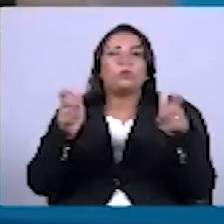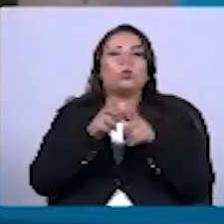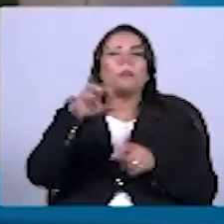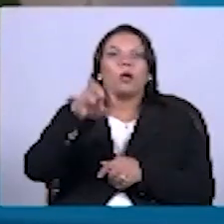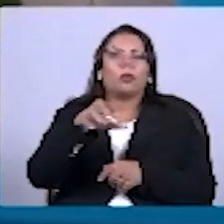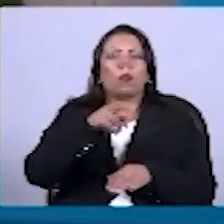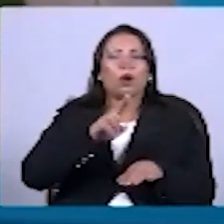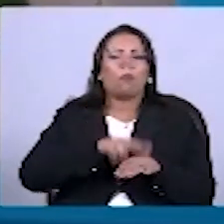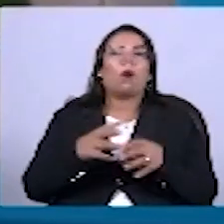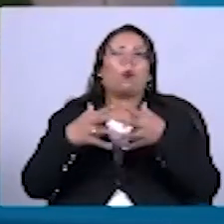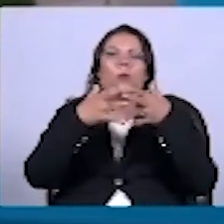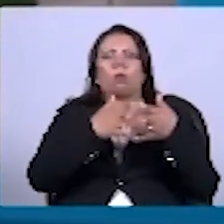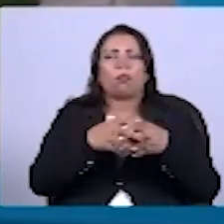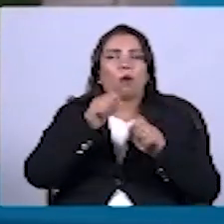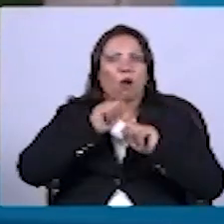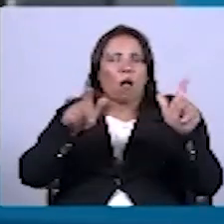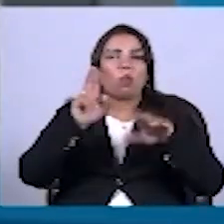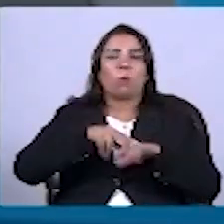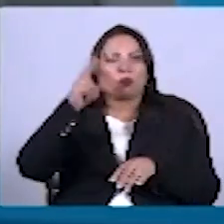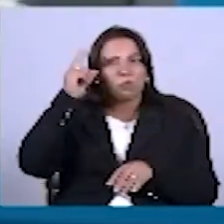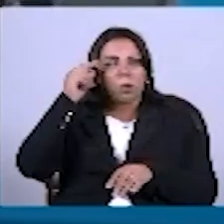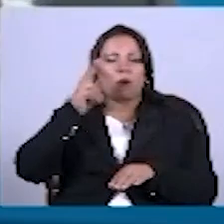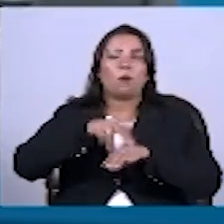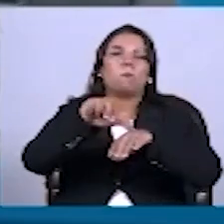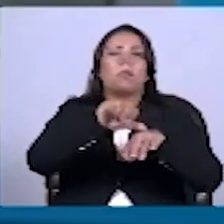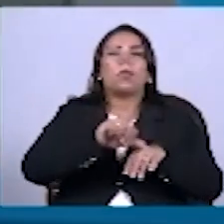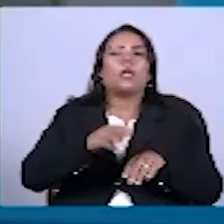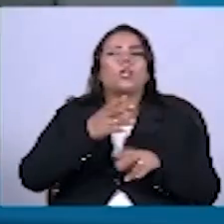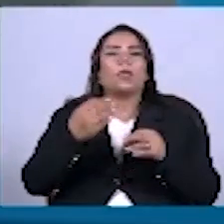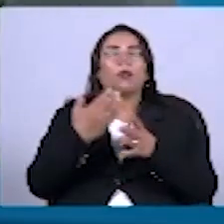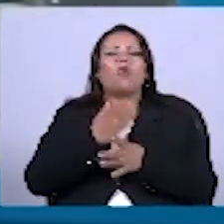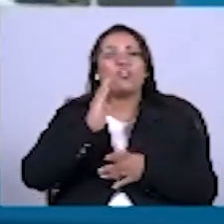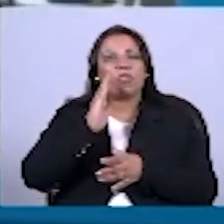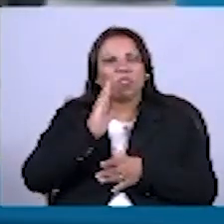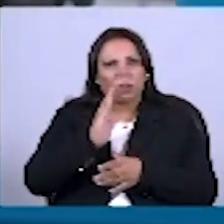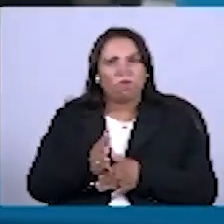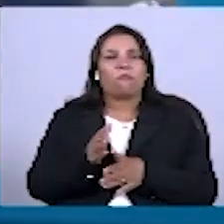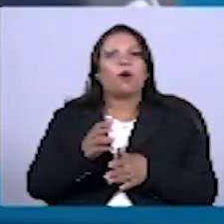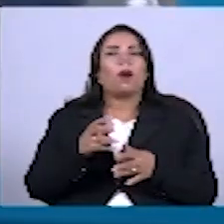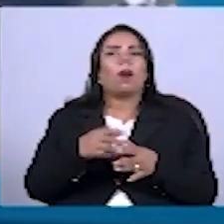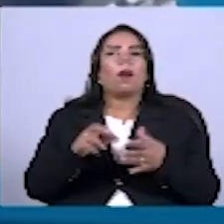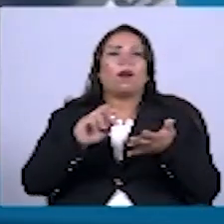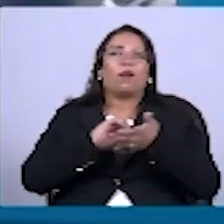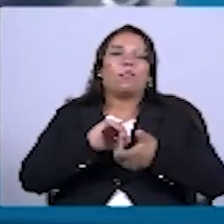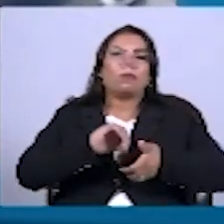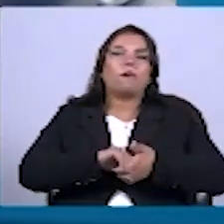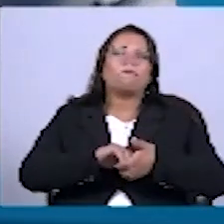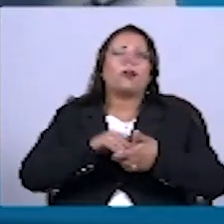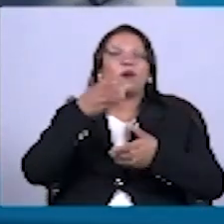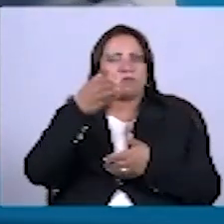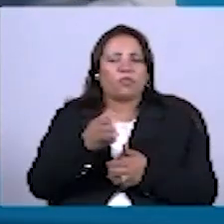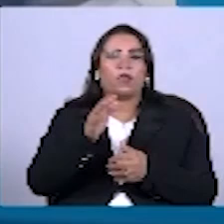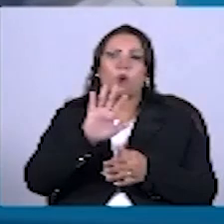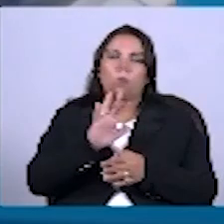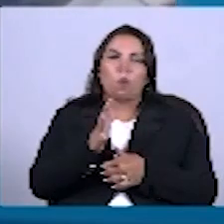الدولي والولايات المتحده صرحت واسرائيل واماكن كثيره بامكانيه التوصل الى اتفاق